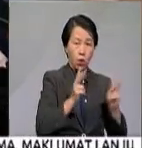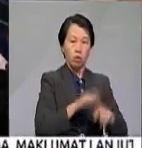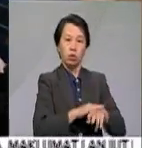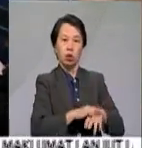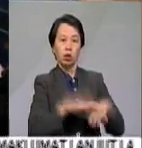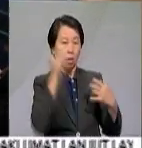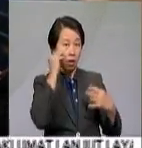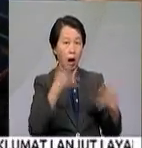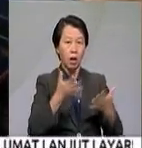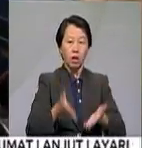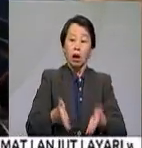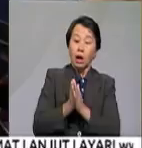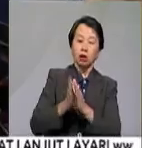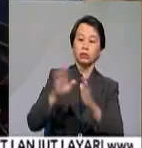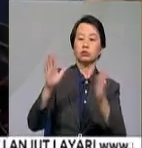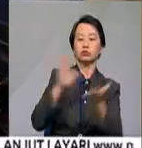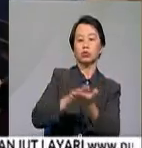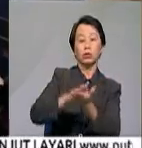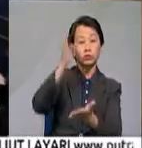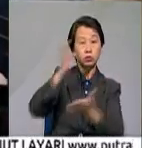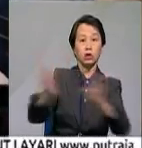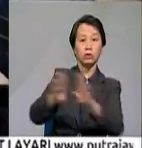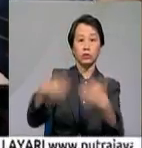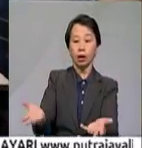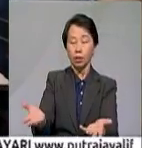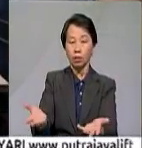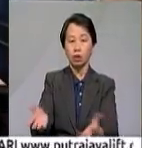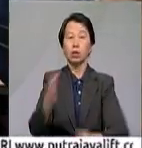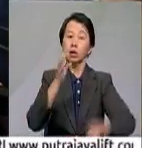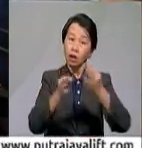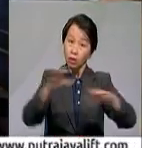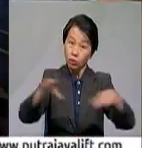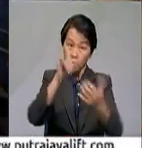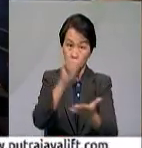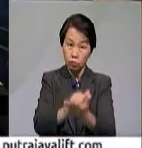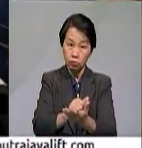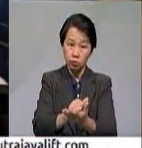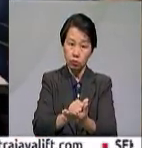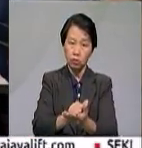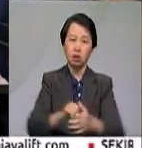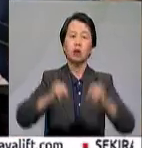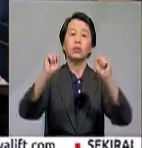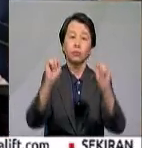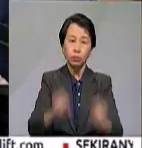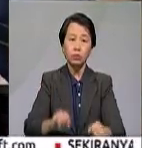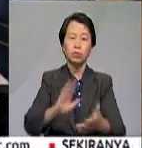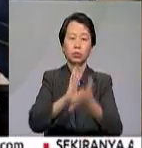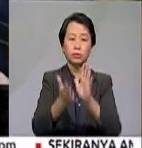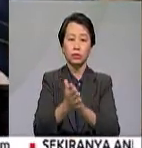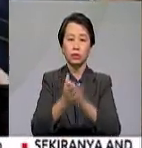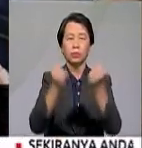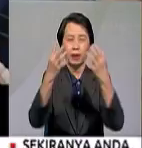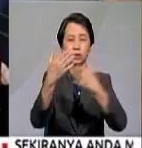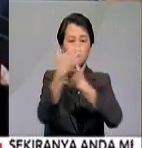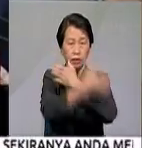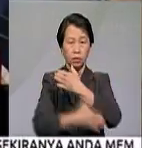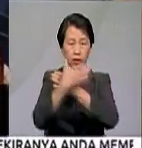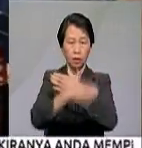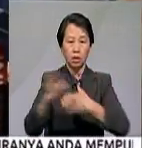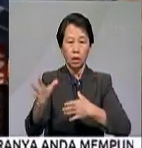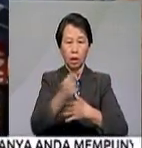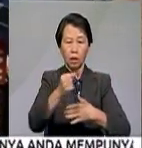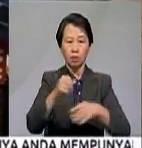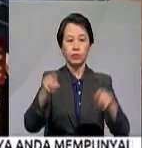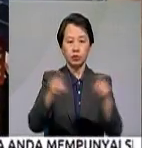the Chinese schools and all that be closed. If you do this, you can, like in many countries, they all take